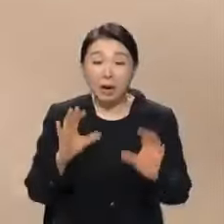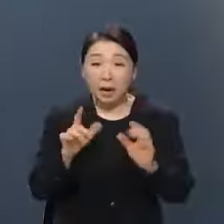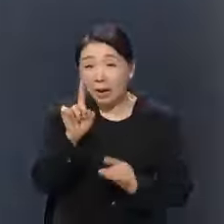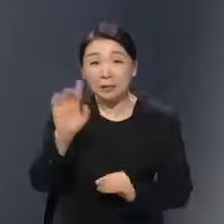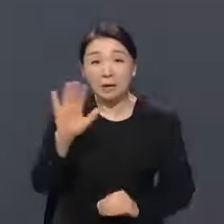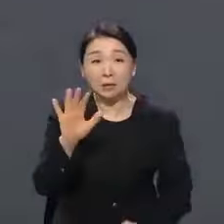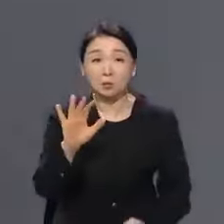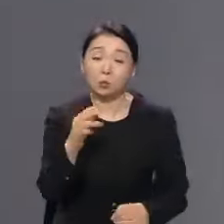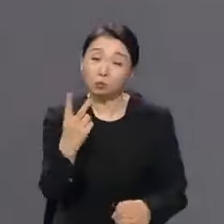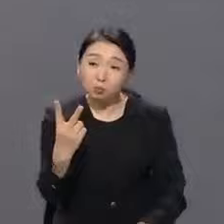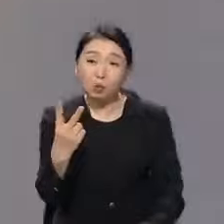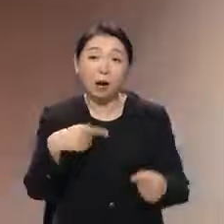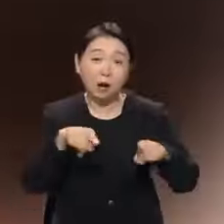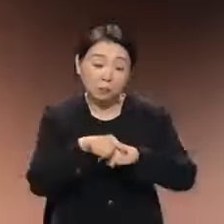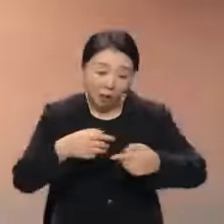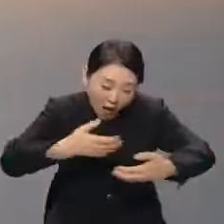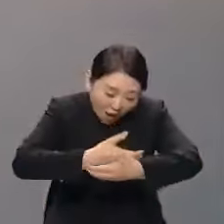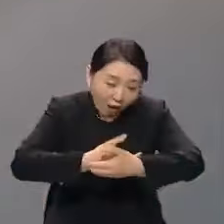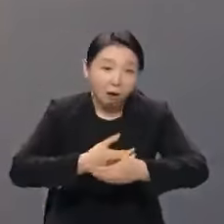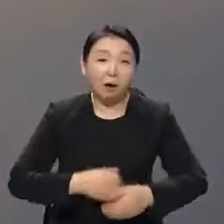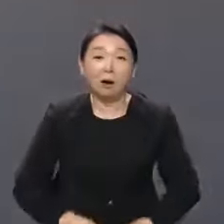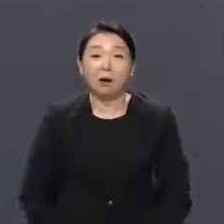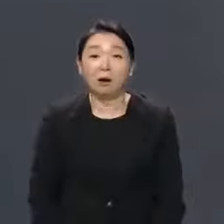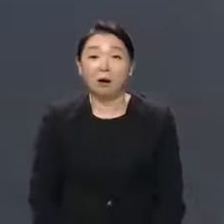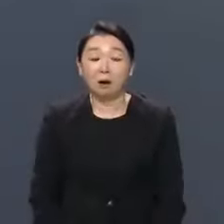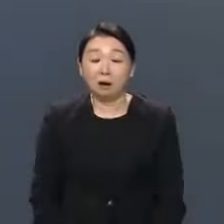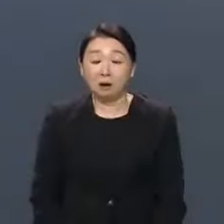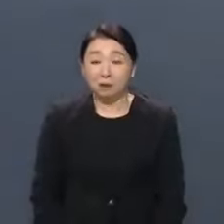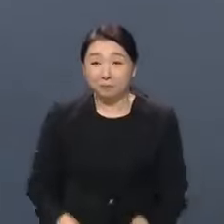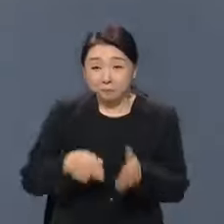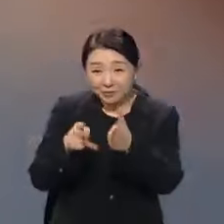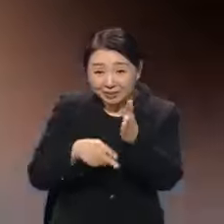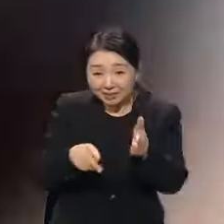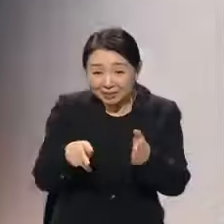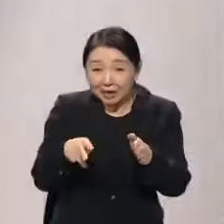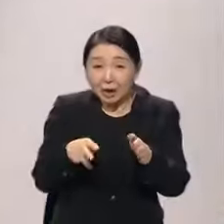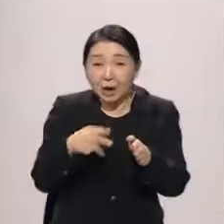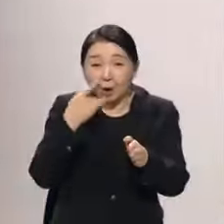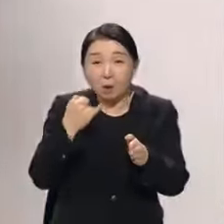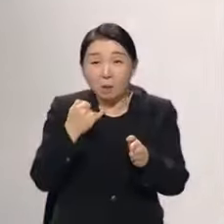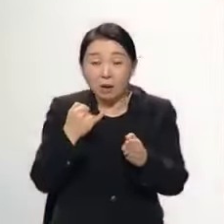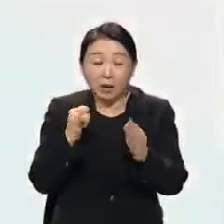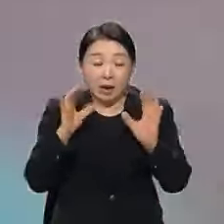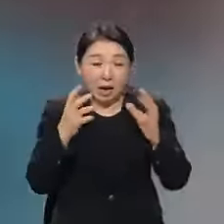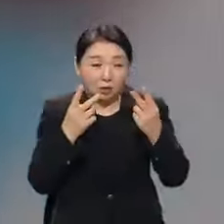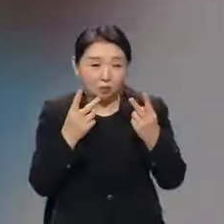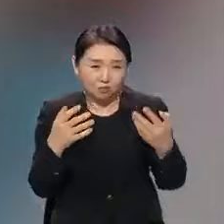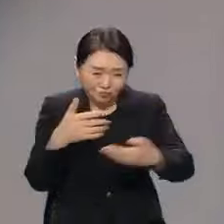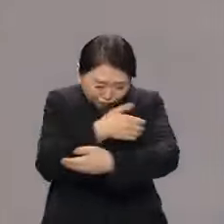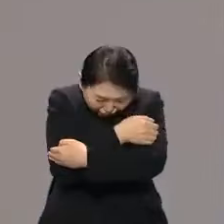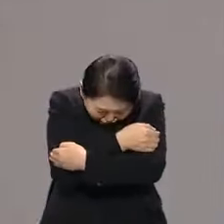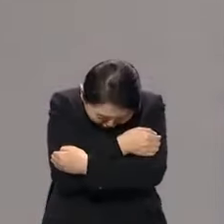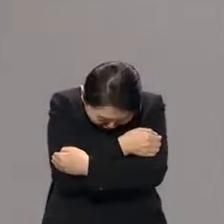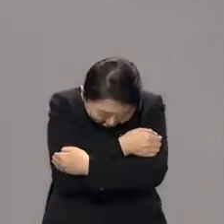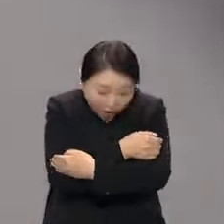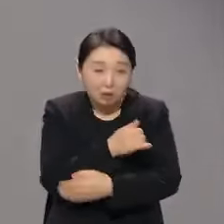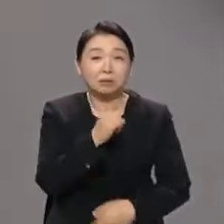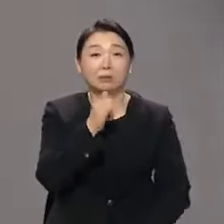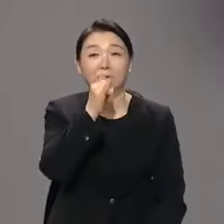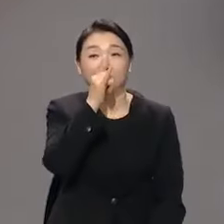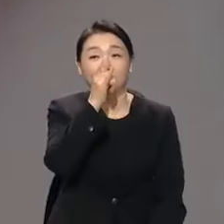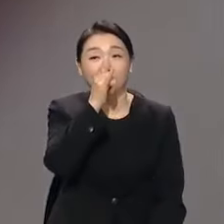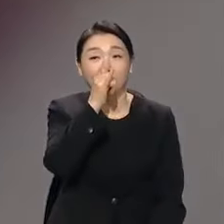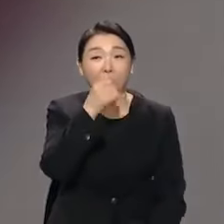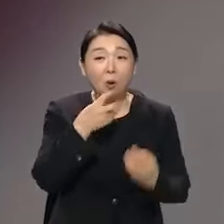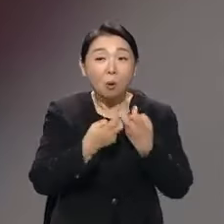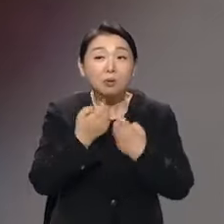아니라 둘을 데리고 있었다고 합니다. 그러니까 지나가는 기차 바로 아래서 아이 엄마가 두 아이를 뽑겨안은 채 웅크리고 있었던 겁니다.